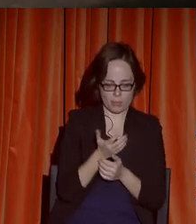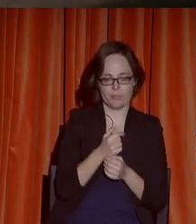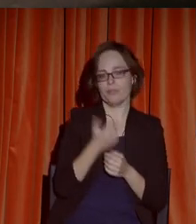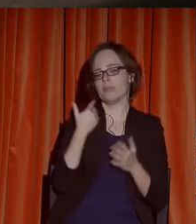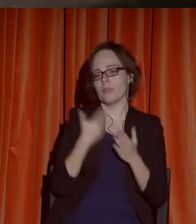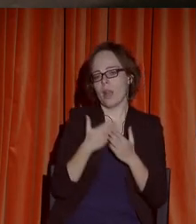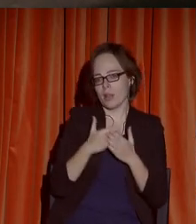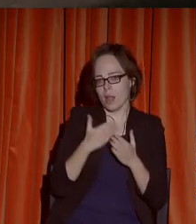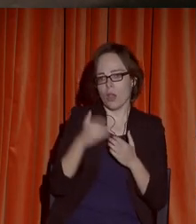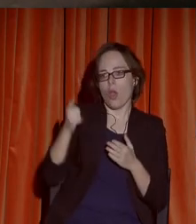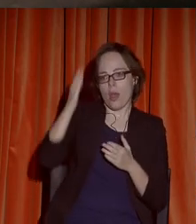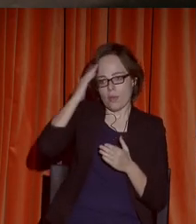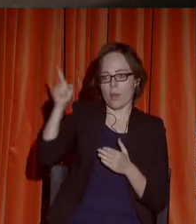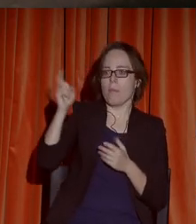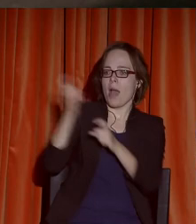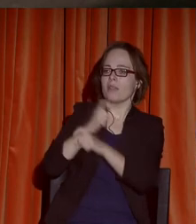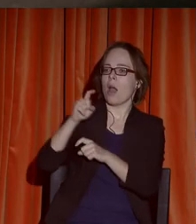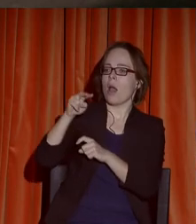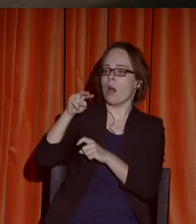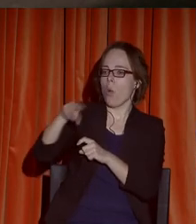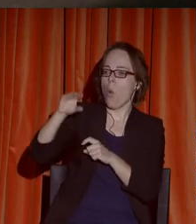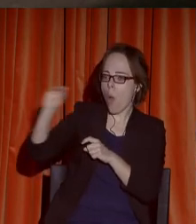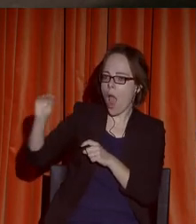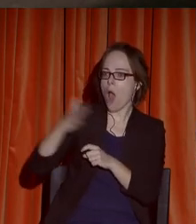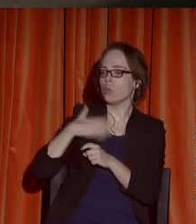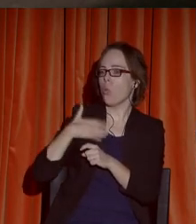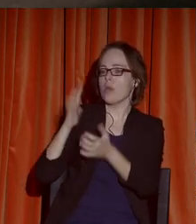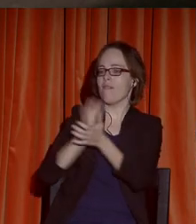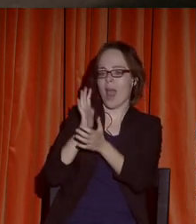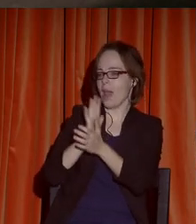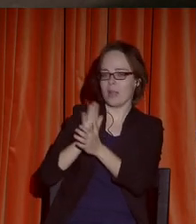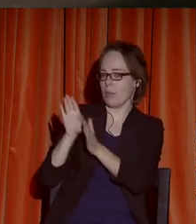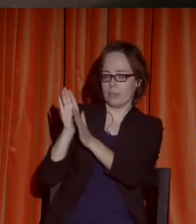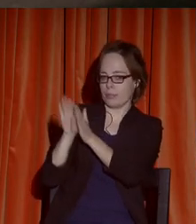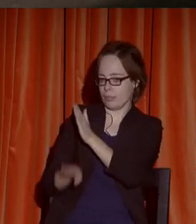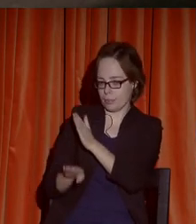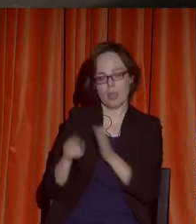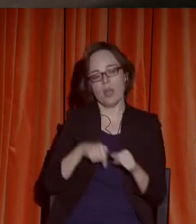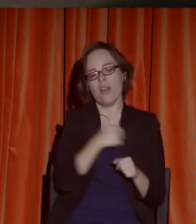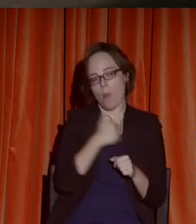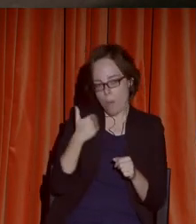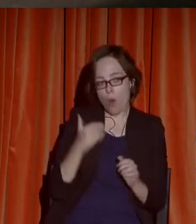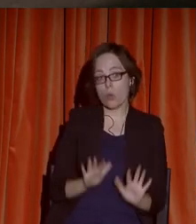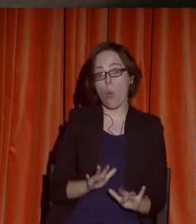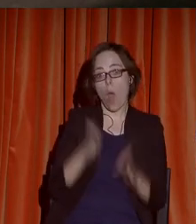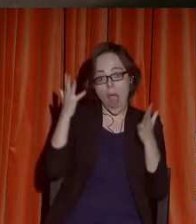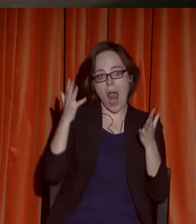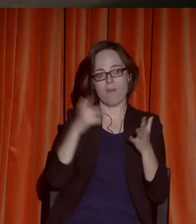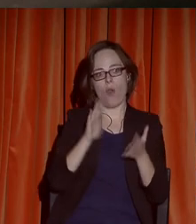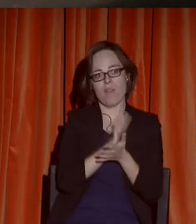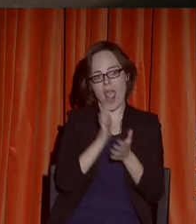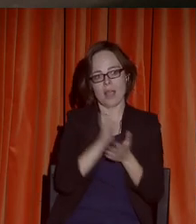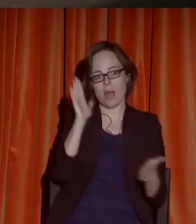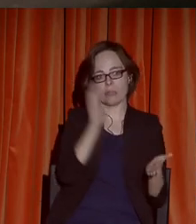państw europejskich priorytetem, nie jest procesem łatwym w naszym kraju.